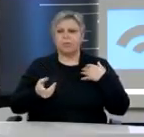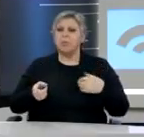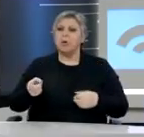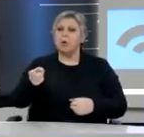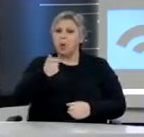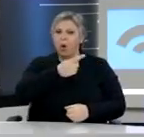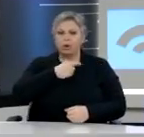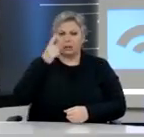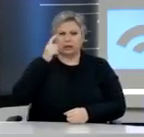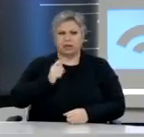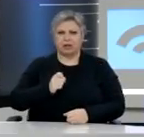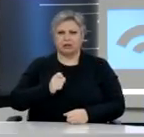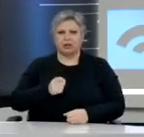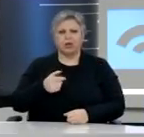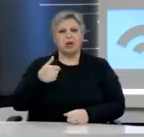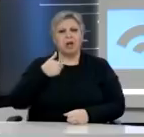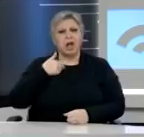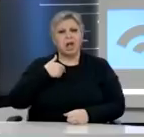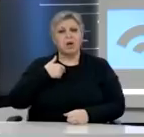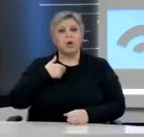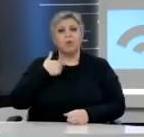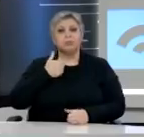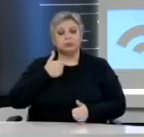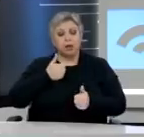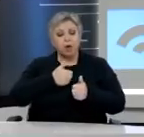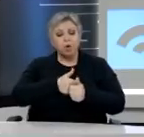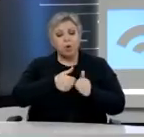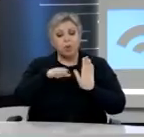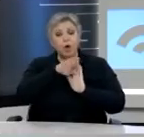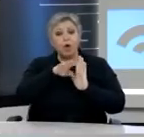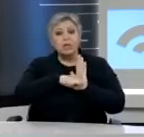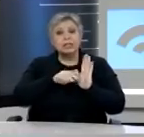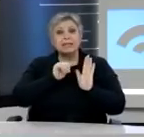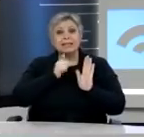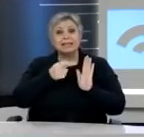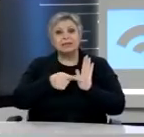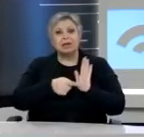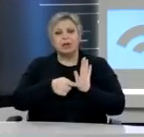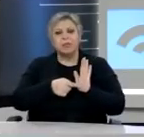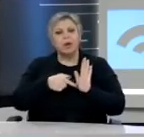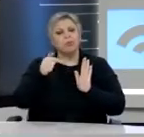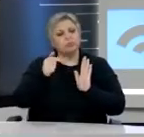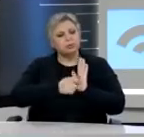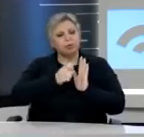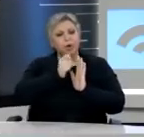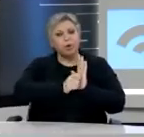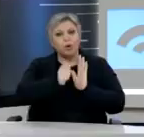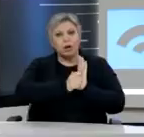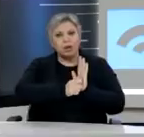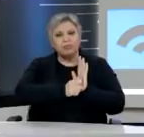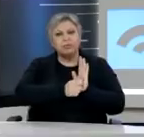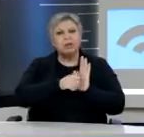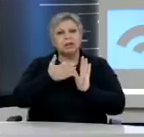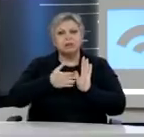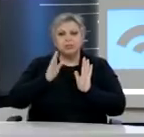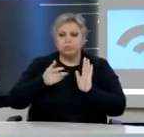δυνατότητα, με βάση το Σύνταγμα, που το Σύνταγμα είναι αυτό που ορίζει το τι πρέπει να κάνουμε και τι δεν πρέπει να κάνουμε σε αυτόν τον τόπο και σε